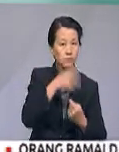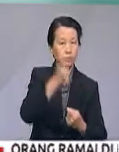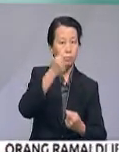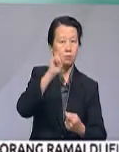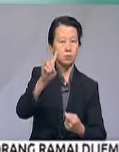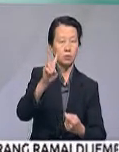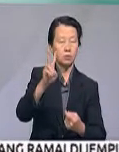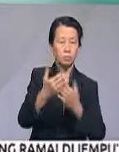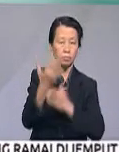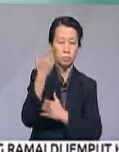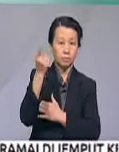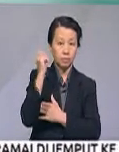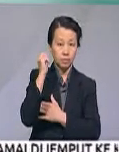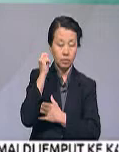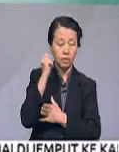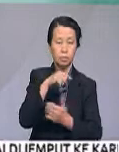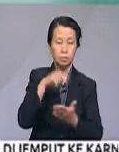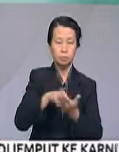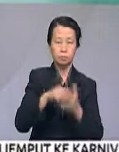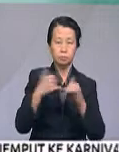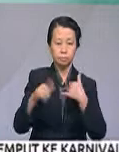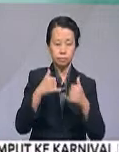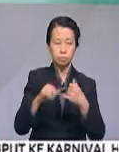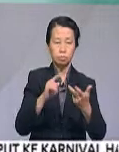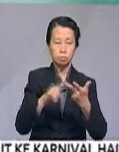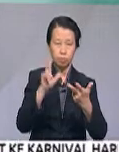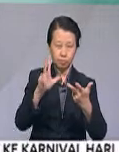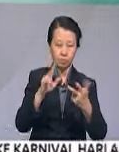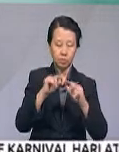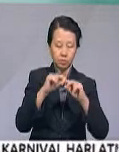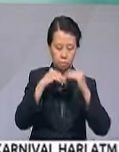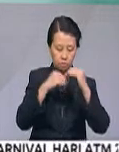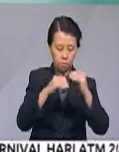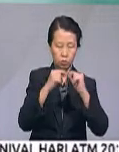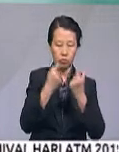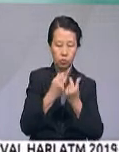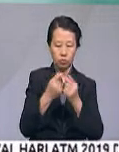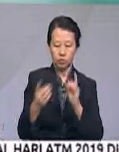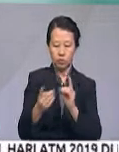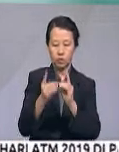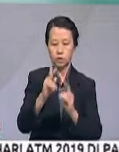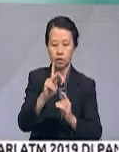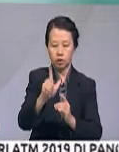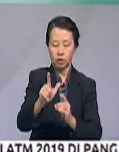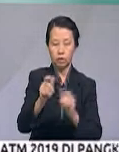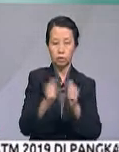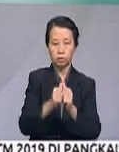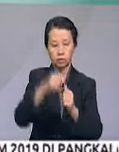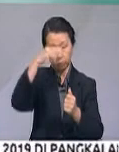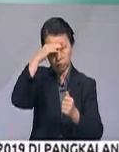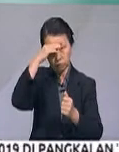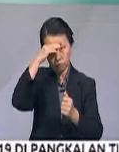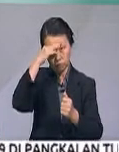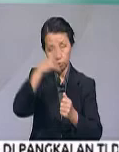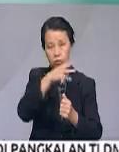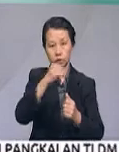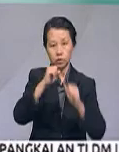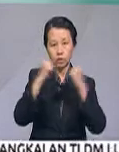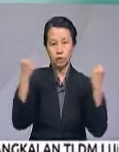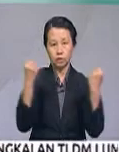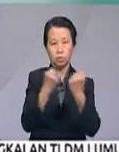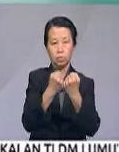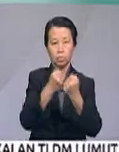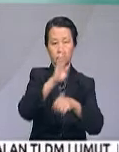kedua pagi tadi. Ia merupakan aksi ketiga peringkat kumpulan mempertemukan Kuala Lumpur dengan Johor di Stadium Hoki